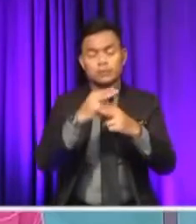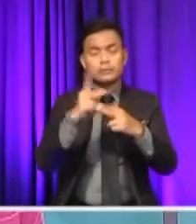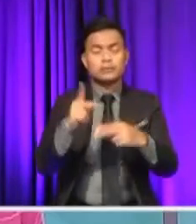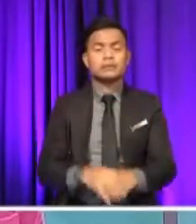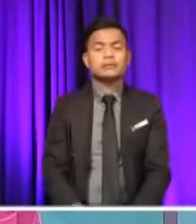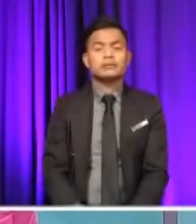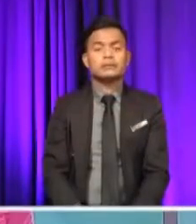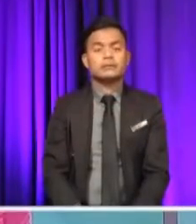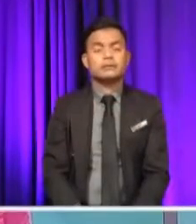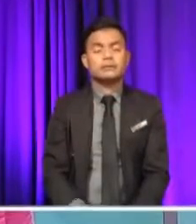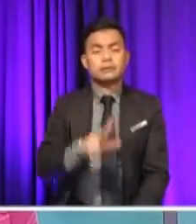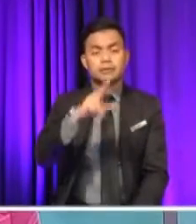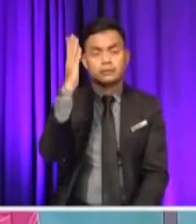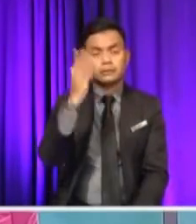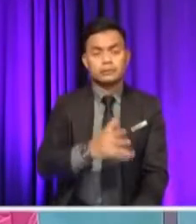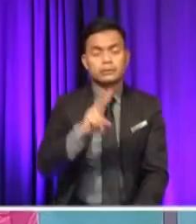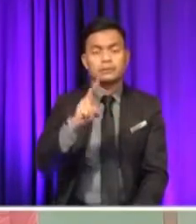kawalan berarah 3/2.